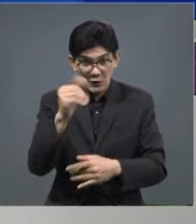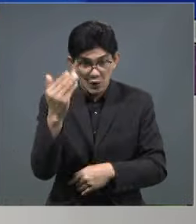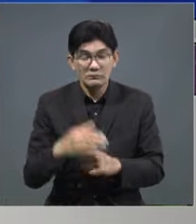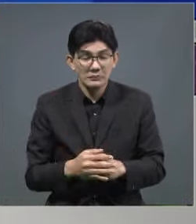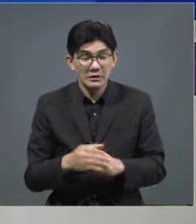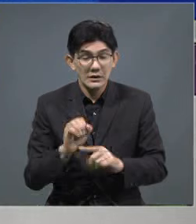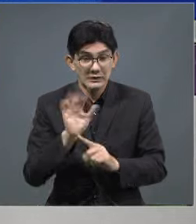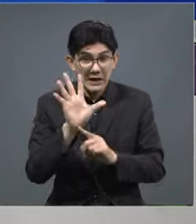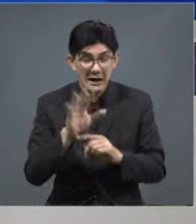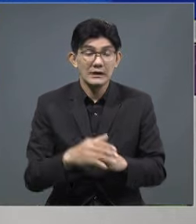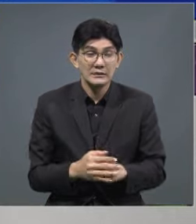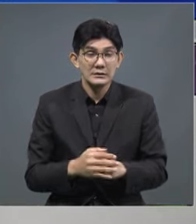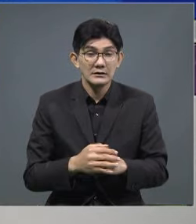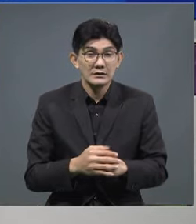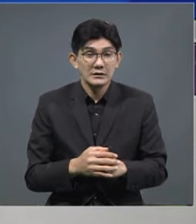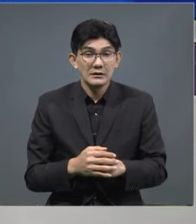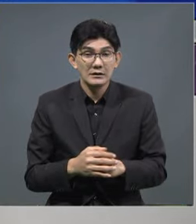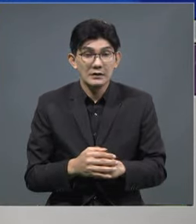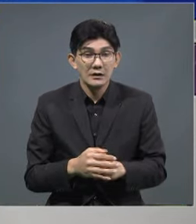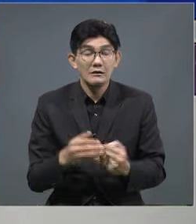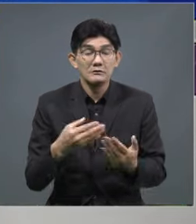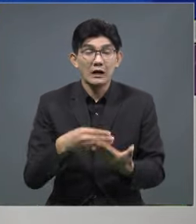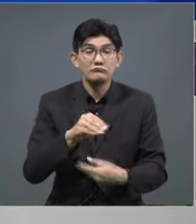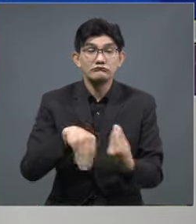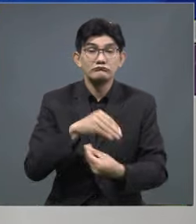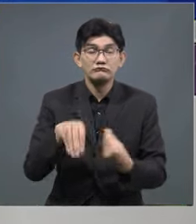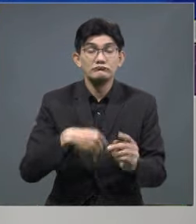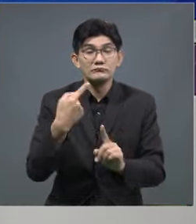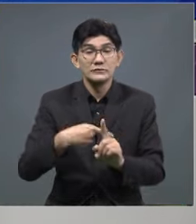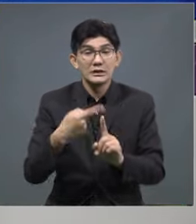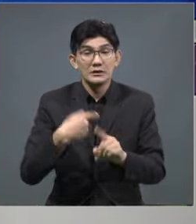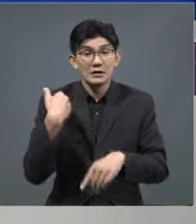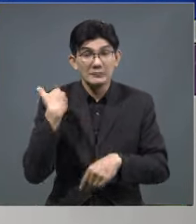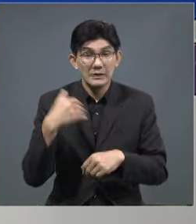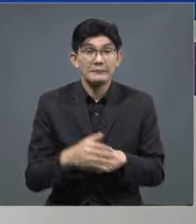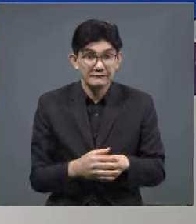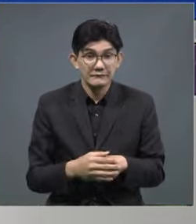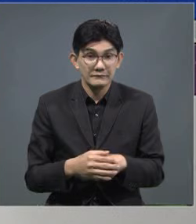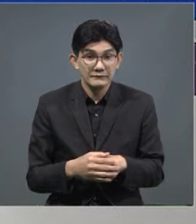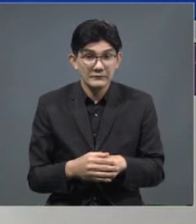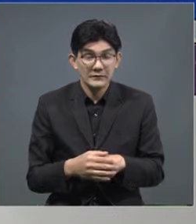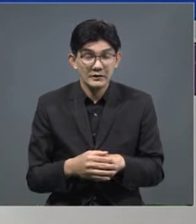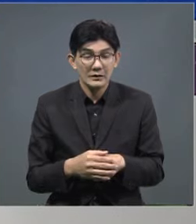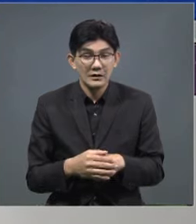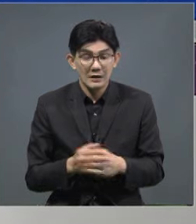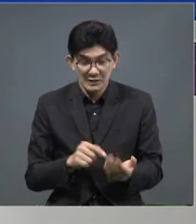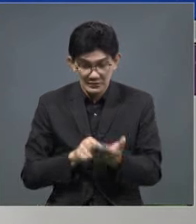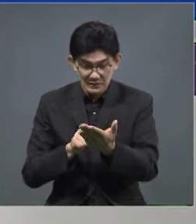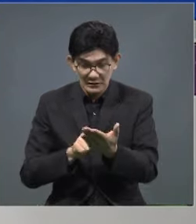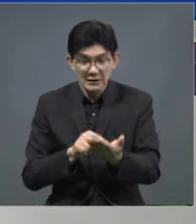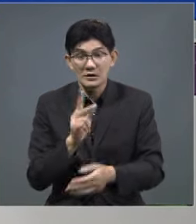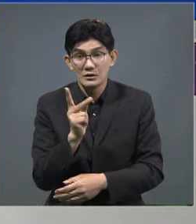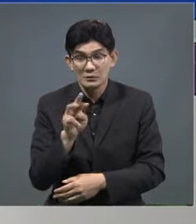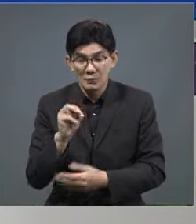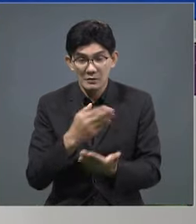5นะครับเรื่องของการดำรงสินทรัพย์เรื่องของสภาพคล่องแบบรายเดือนคืออันนี้คือร่างตัวที่กำลังเข้าครม.นะครับจะ